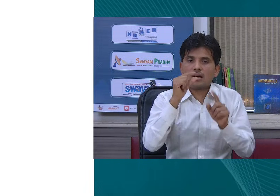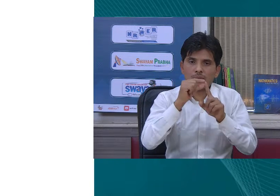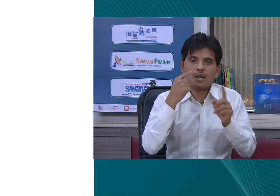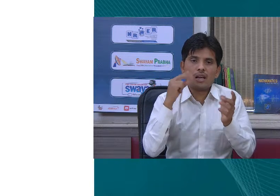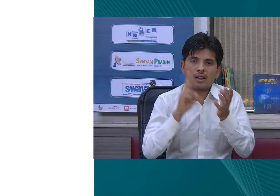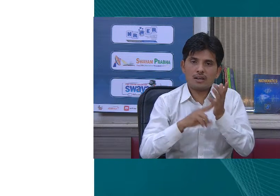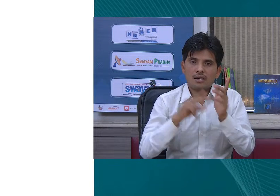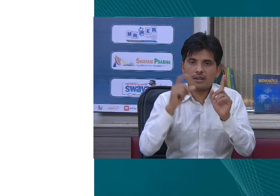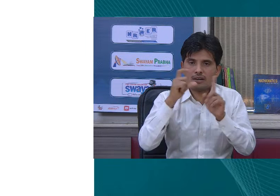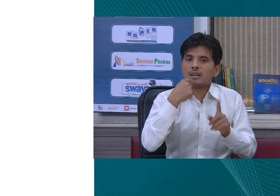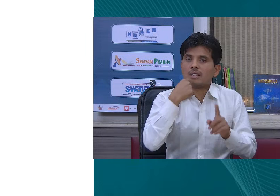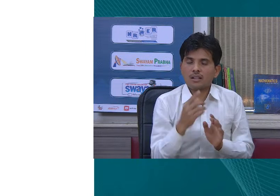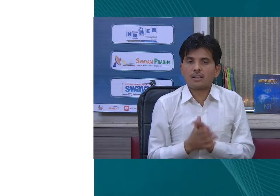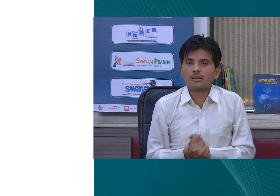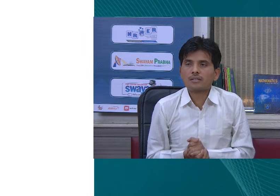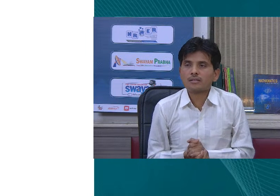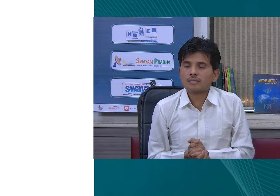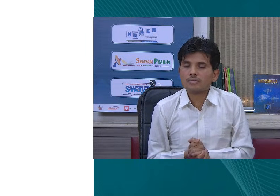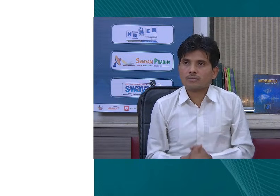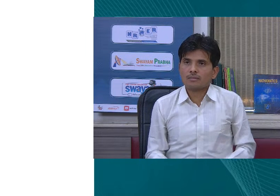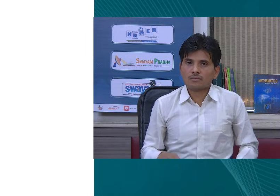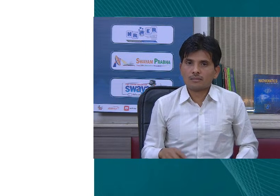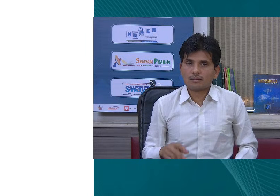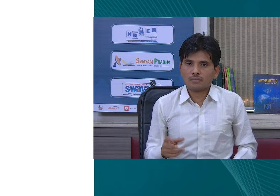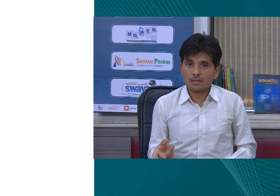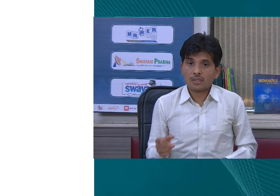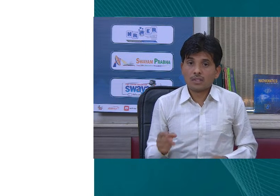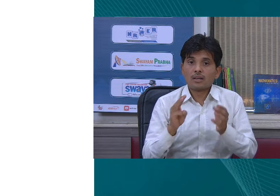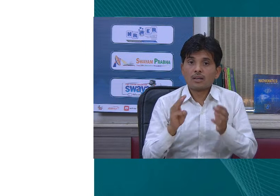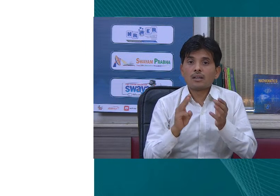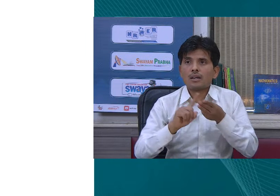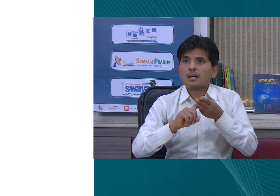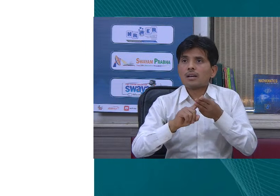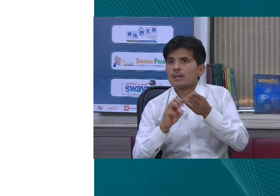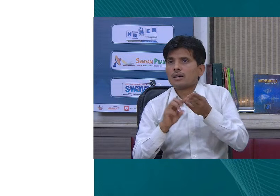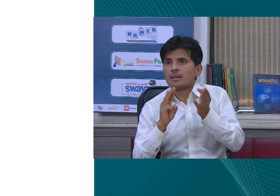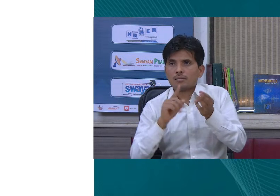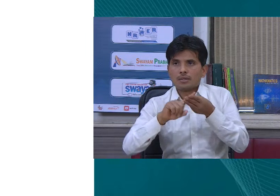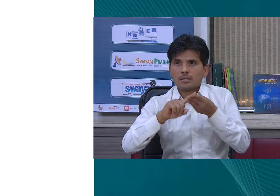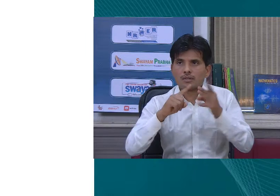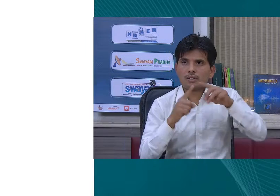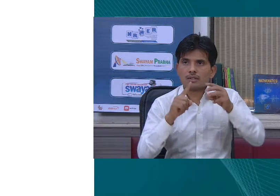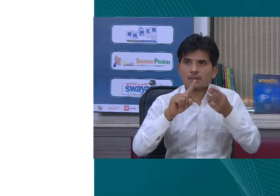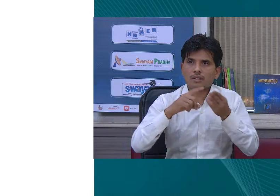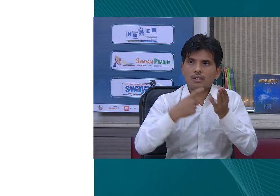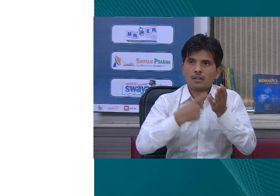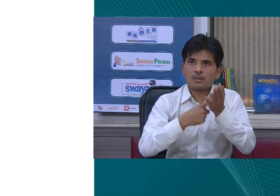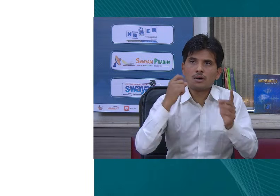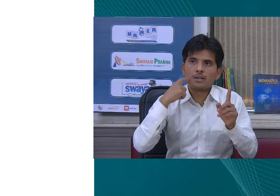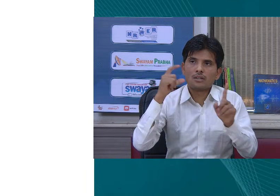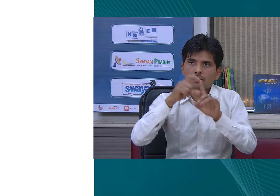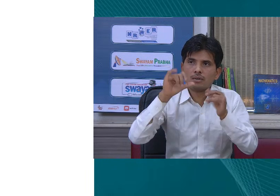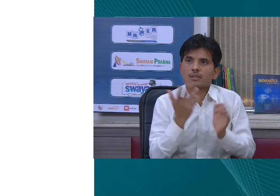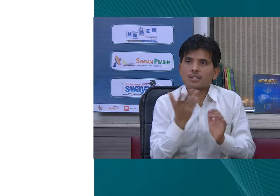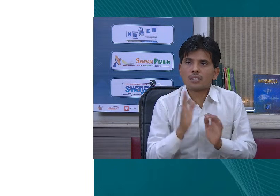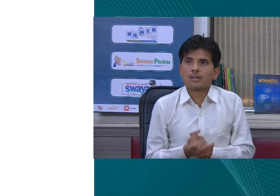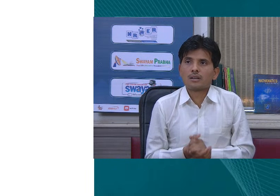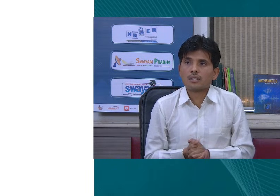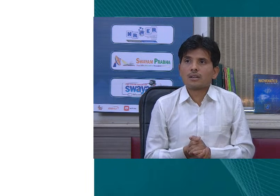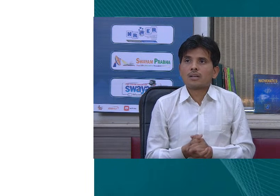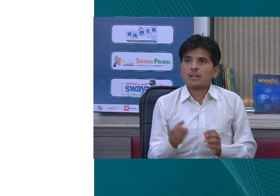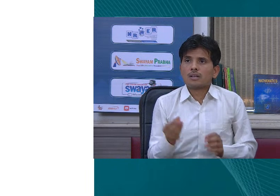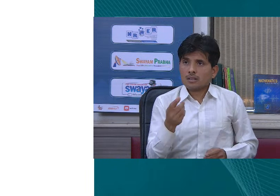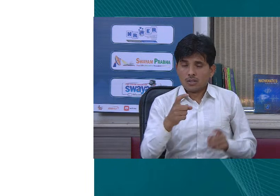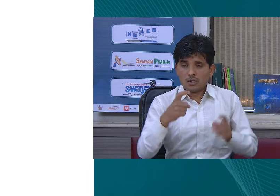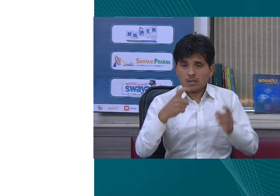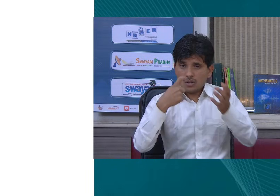thing that we need to know, that meteoroids are also celestial bodies and the small pieces